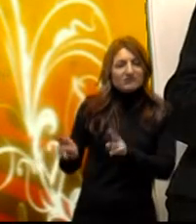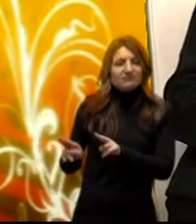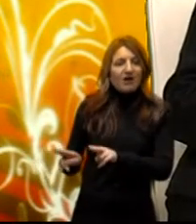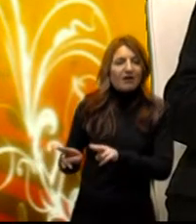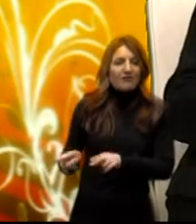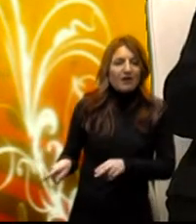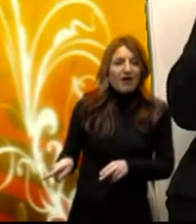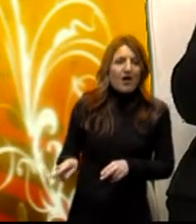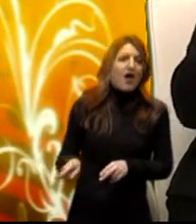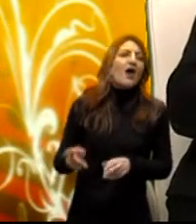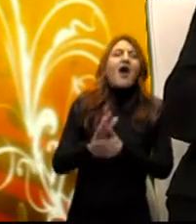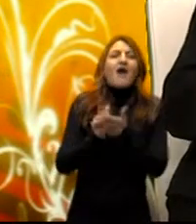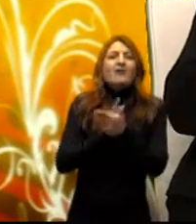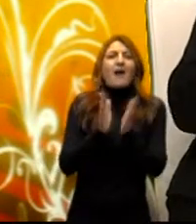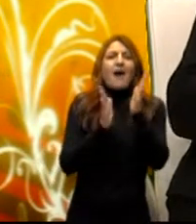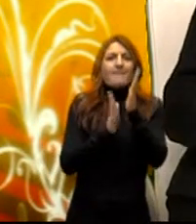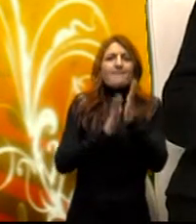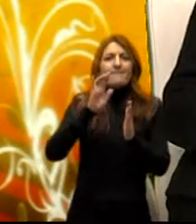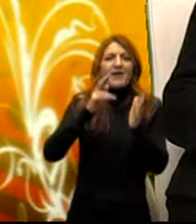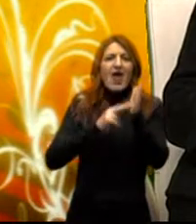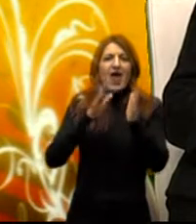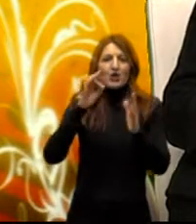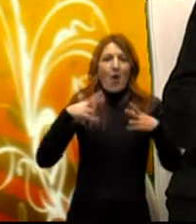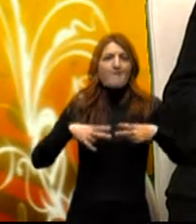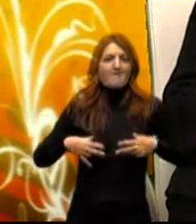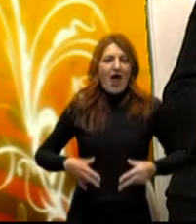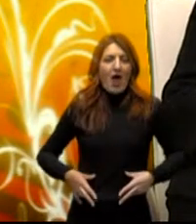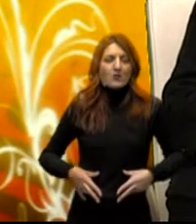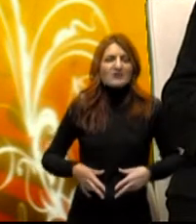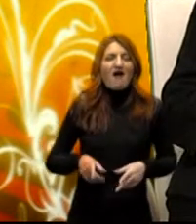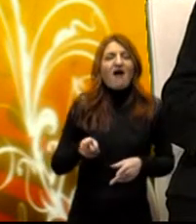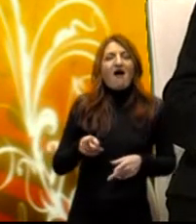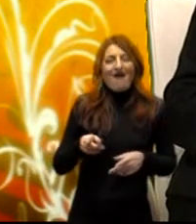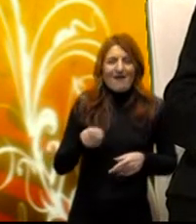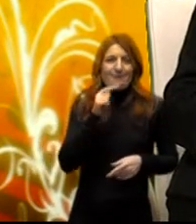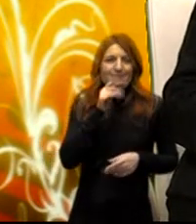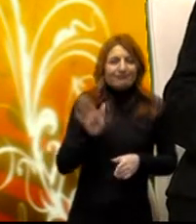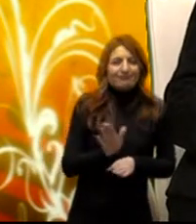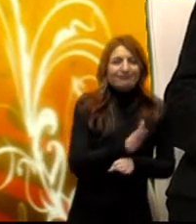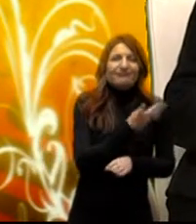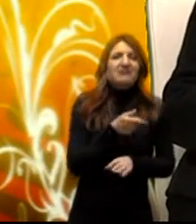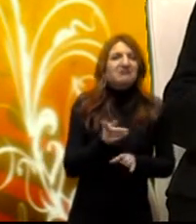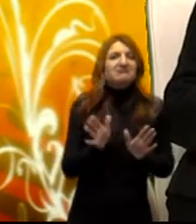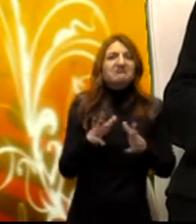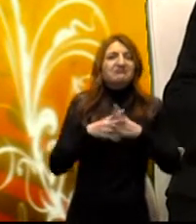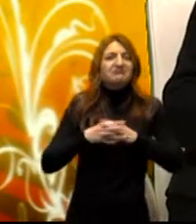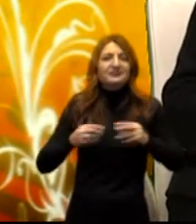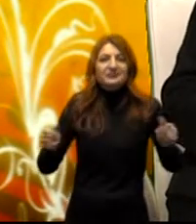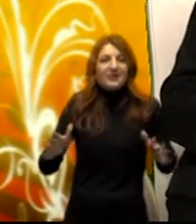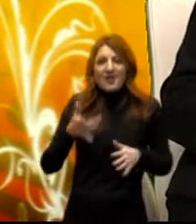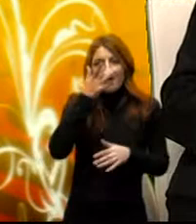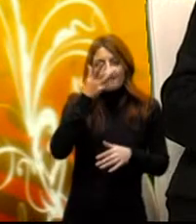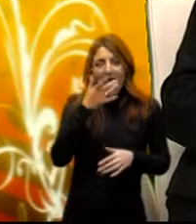već negdje u menopauzi kod žena se smanjuje i čak i prolazi. Mada ima jedna grupa koja i